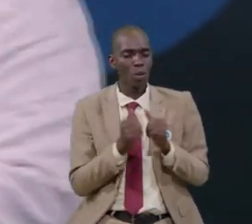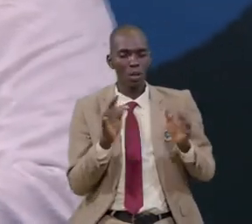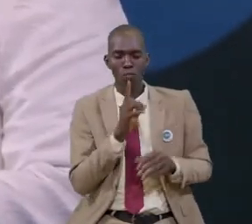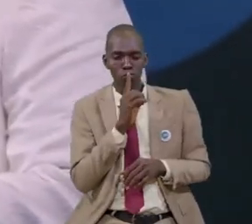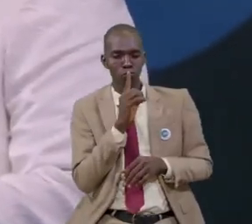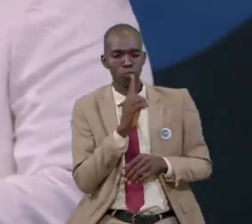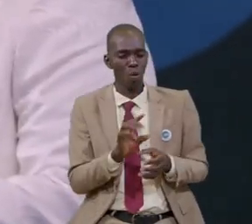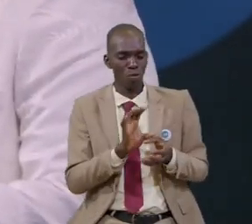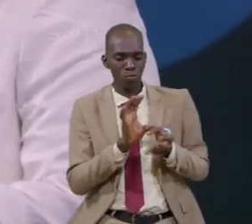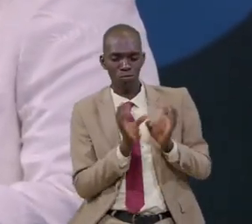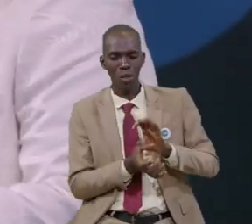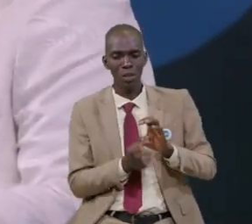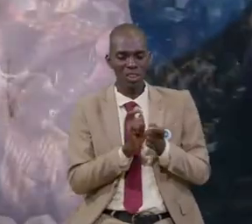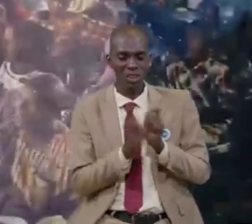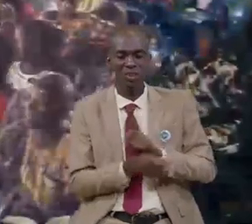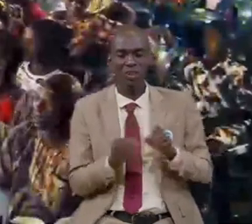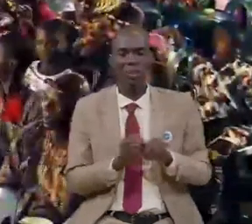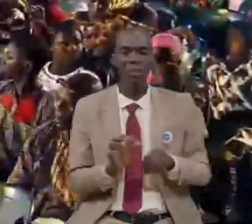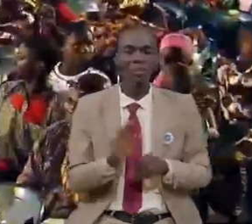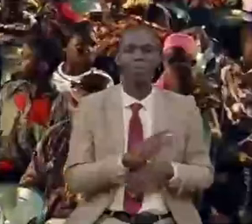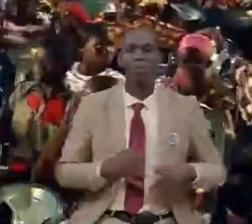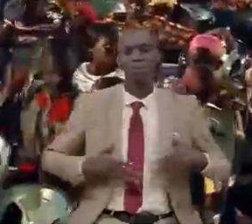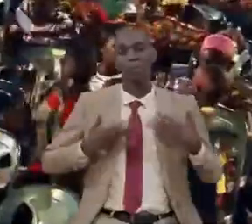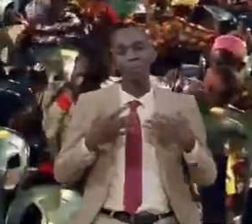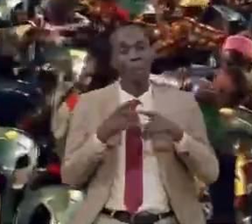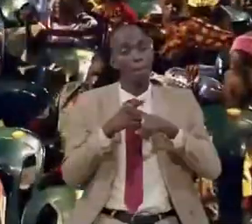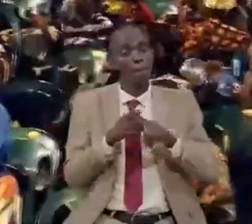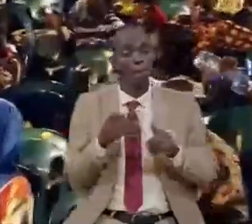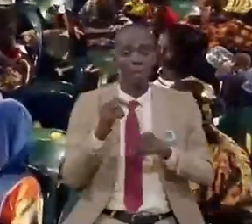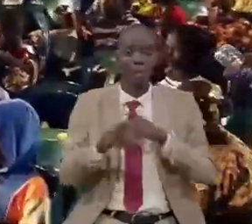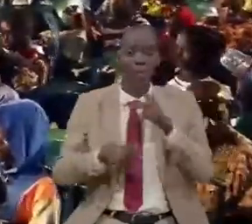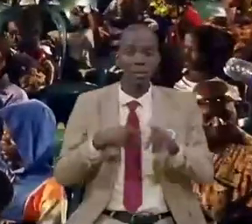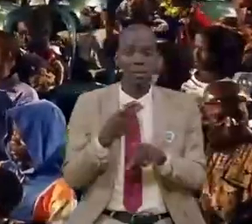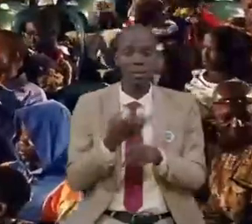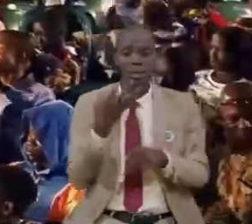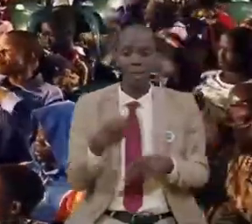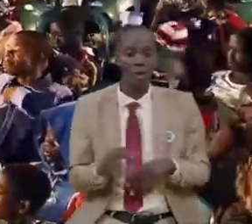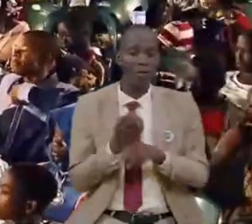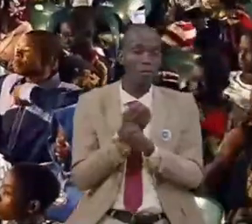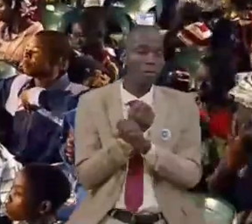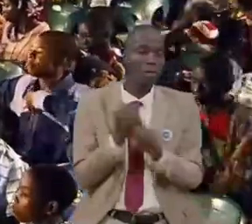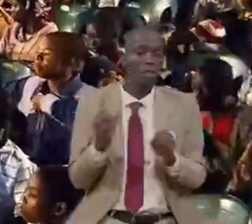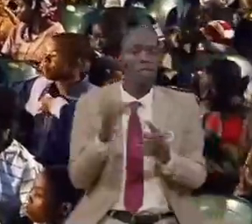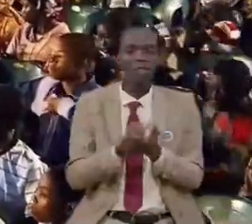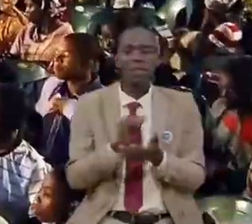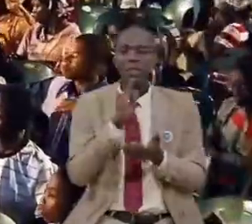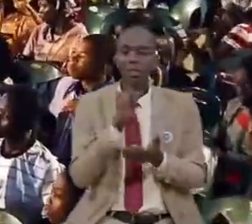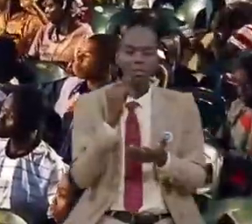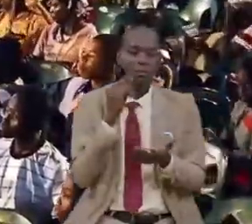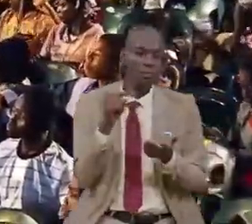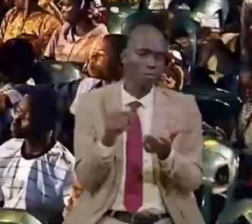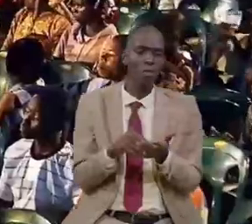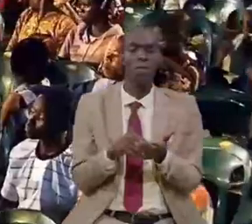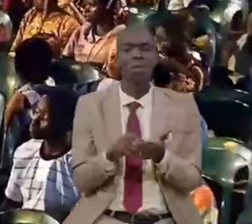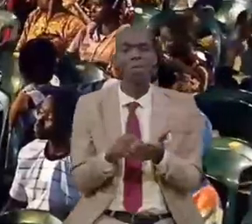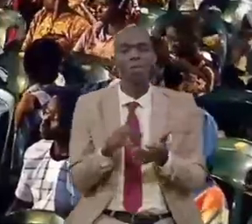qui n'a pas de conversion, mais le genre de salut qui est remarquable, que j'étais dans les